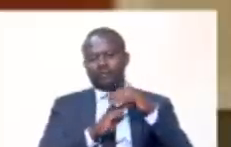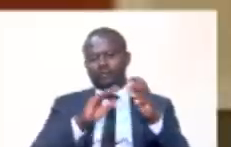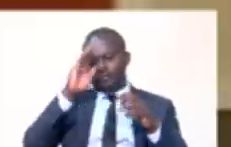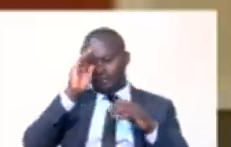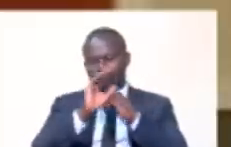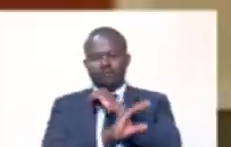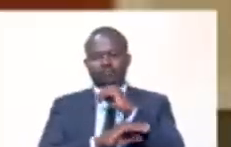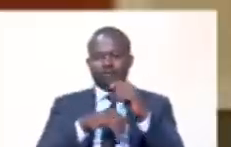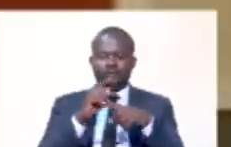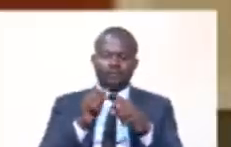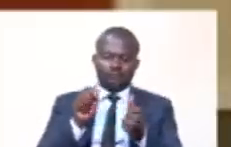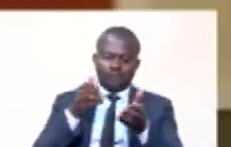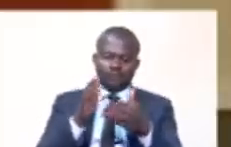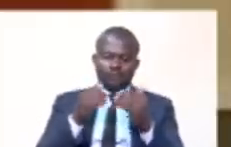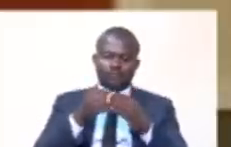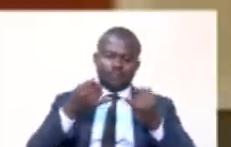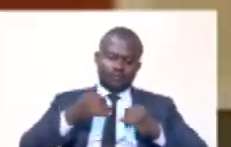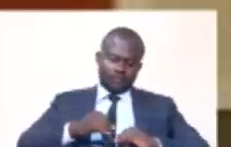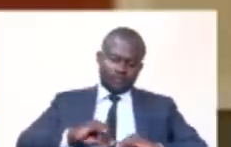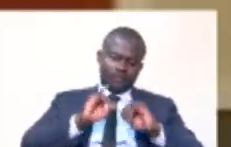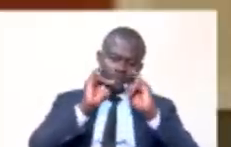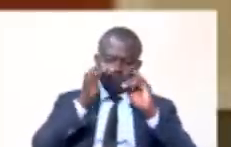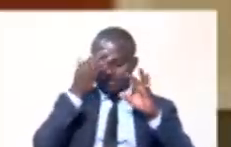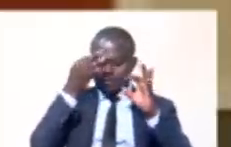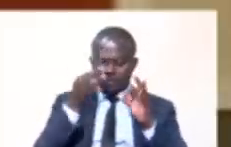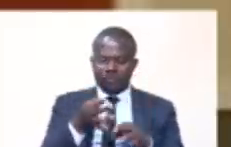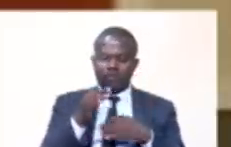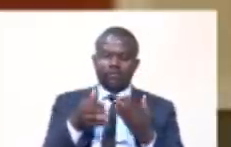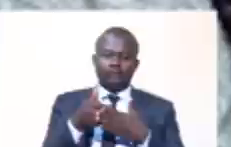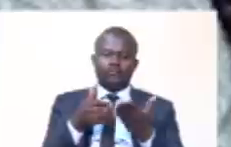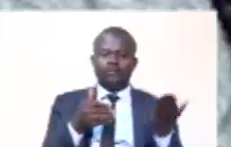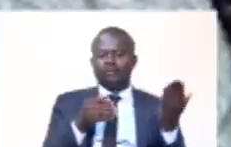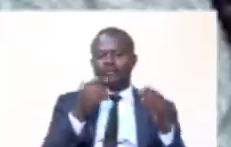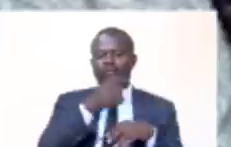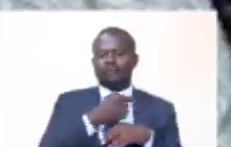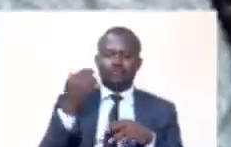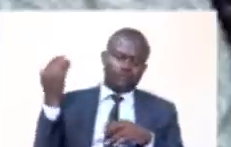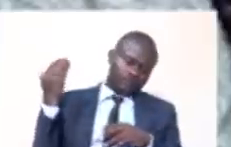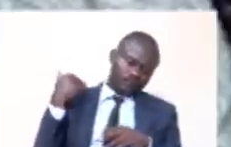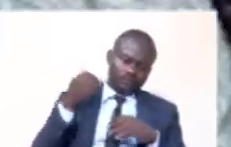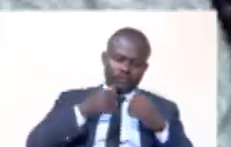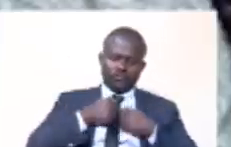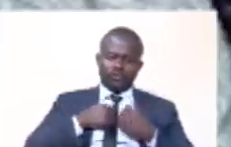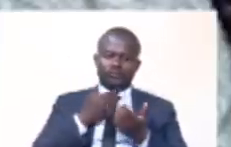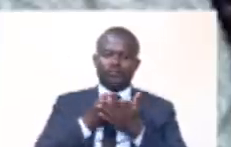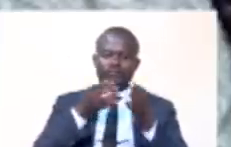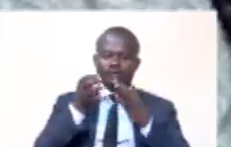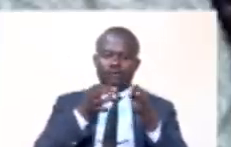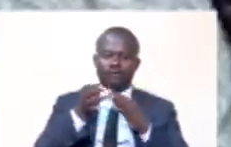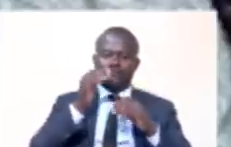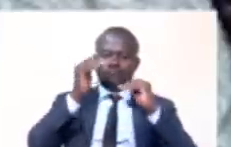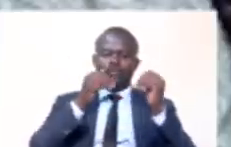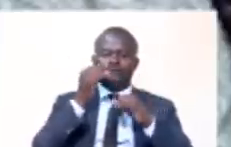y'igihugu kuzakurikirana ishyirwa mu bikorwa ry'iki cyemezo. Ni mu gihe mu minsi ishize u Rwanda rwari rwasabye ibisobanuro uru